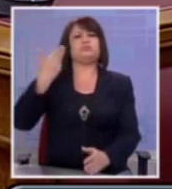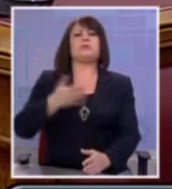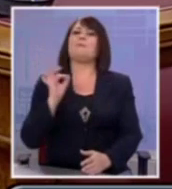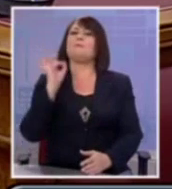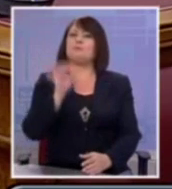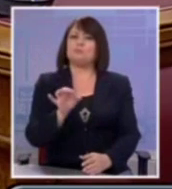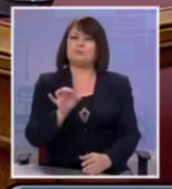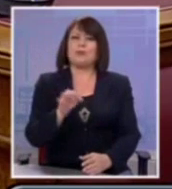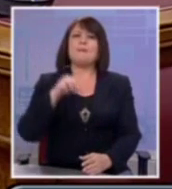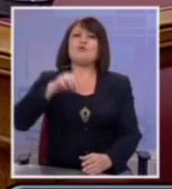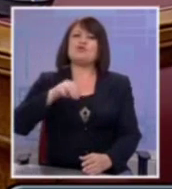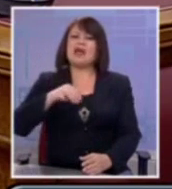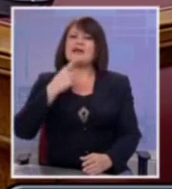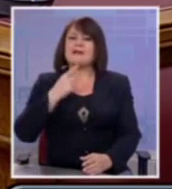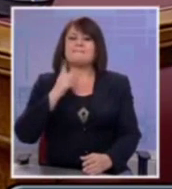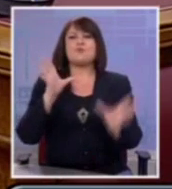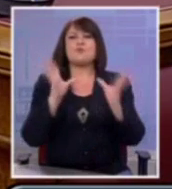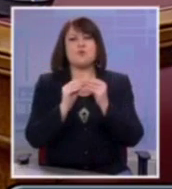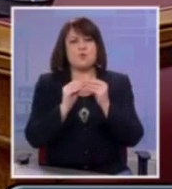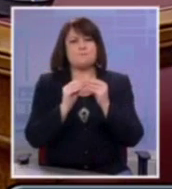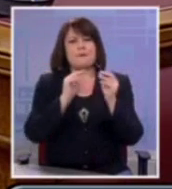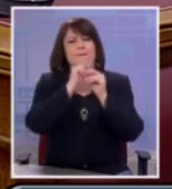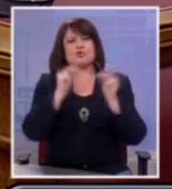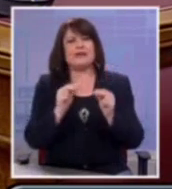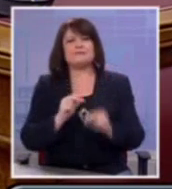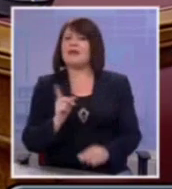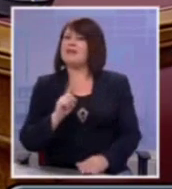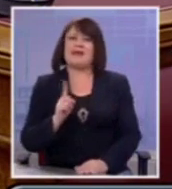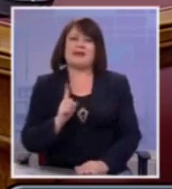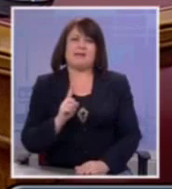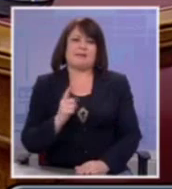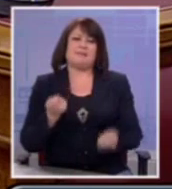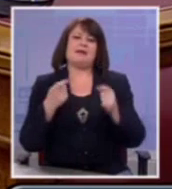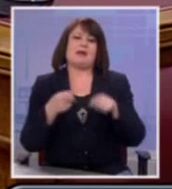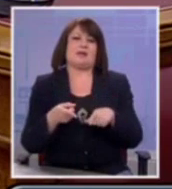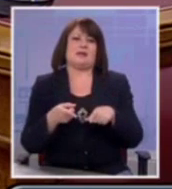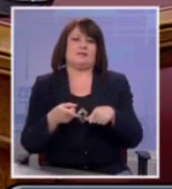ο κύριος Γκουλσάν καταλήγει στο συμπέρασμα. Θα σας πω ότι δεν έπρεπε να μην είχε γίνει,